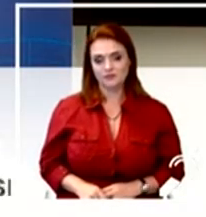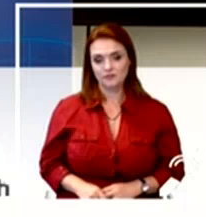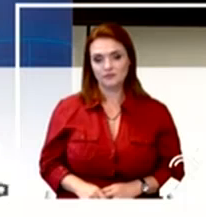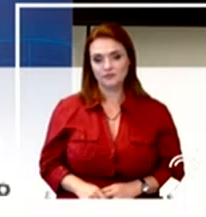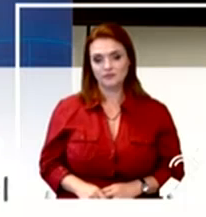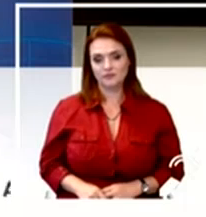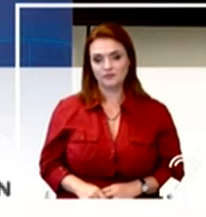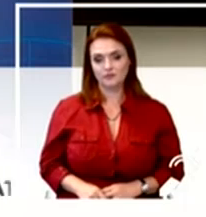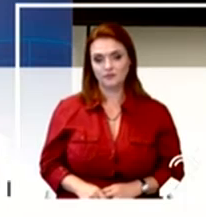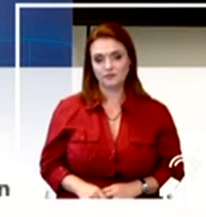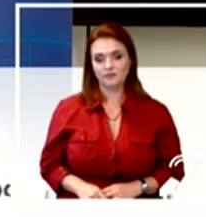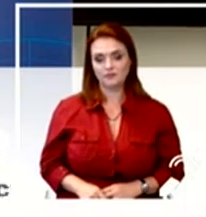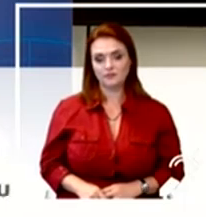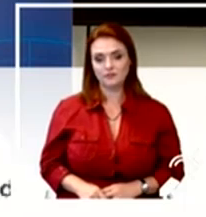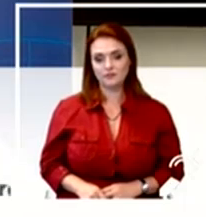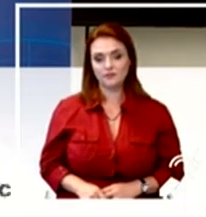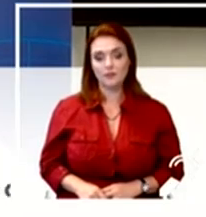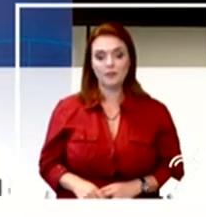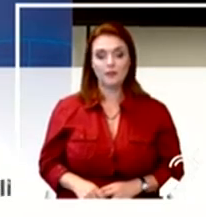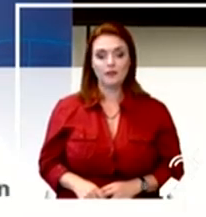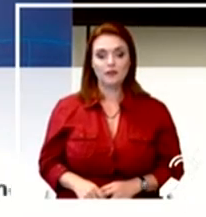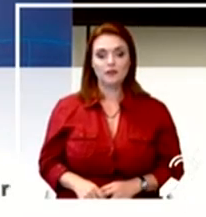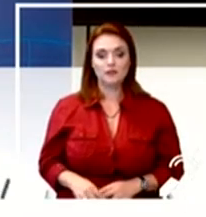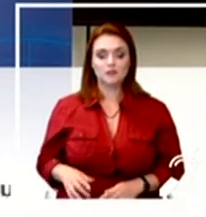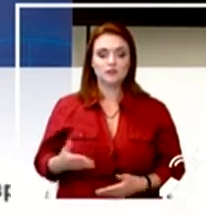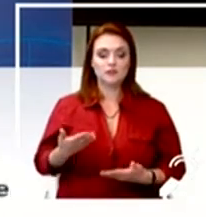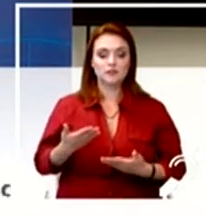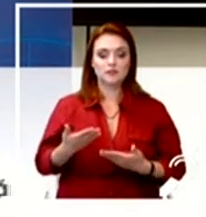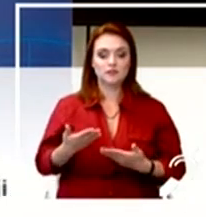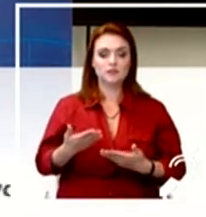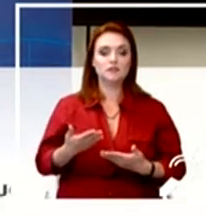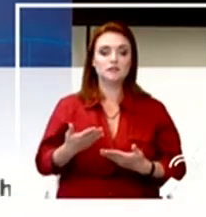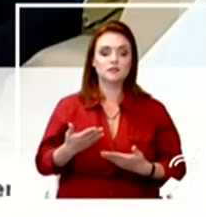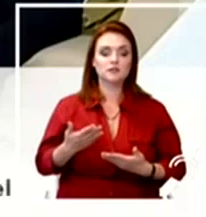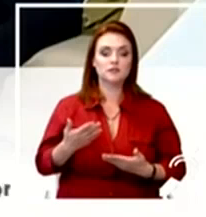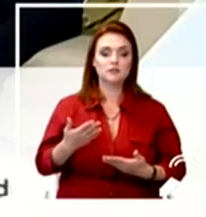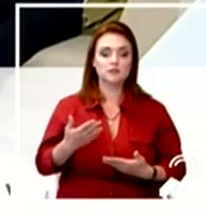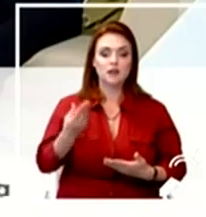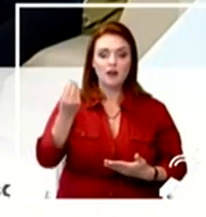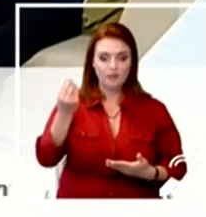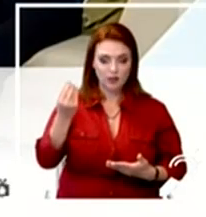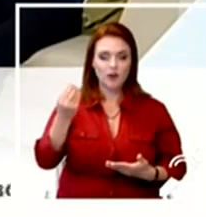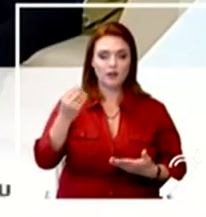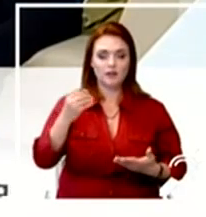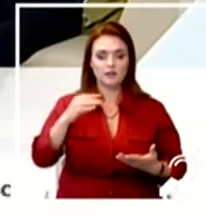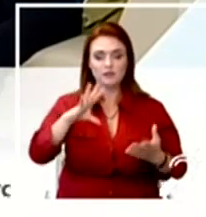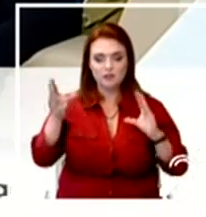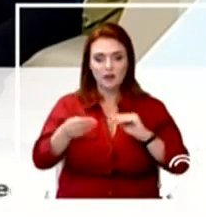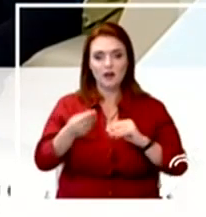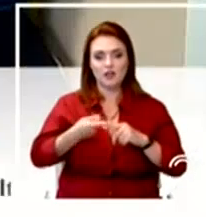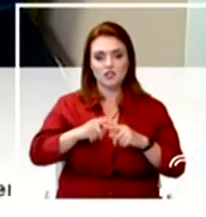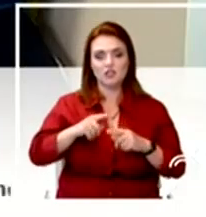Republica Moldova pentru anumite domenii de servicii care nu sunt acoperite cu polița de asigurare în țara de origine. Valoarea cifrei de afaceri a